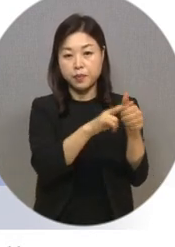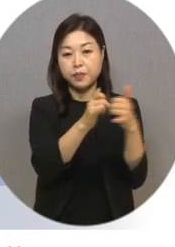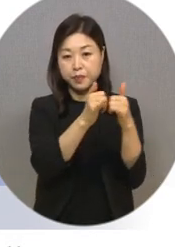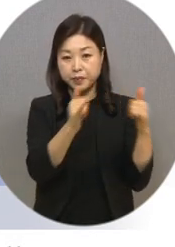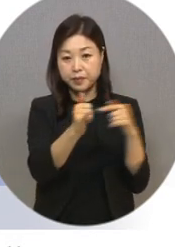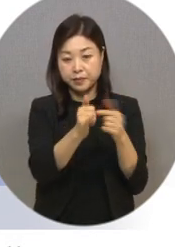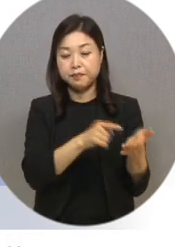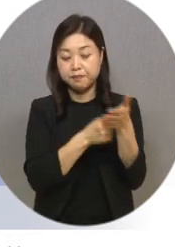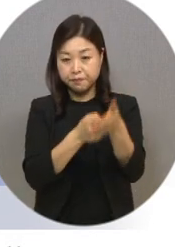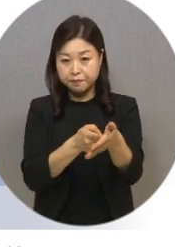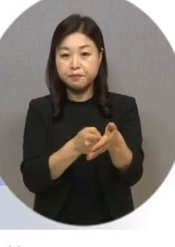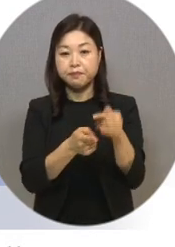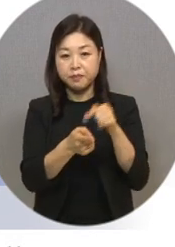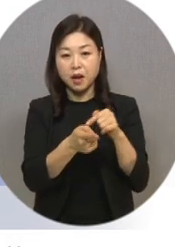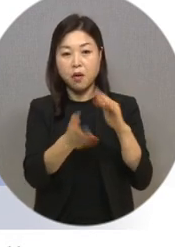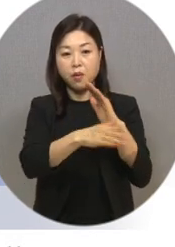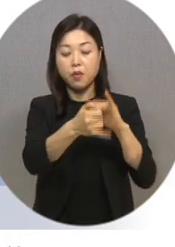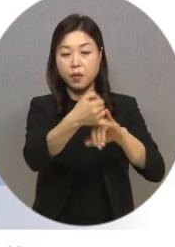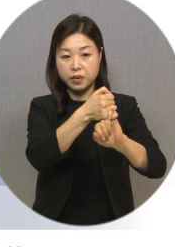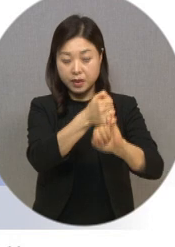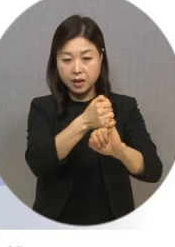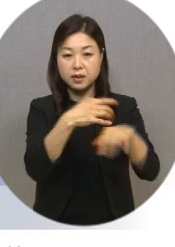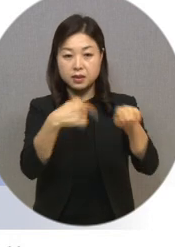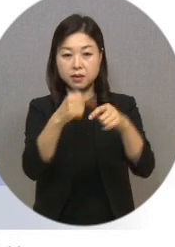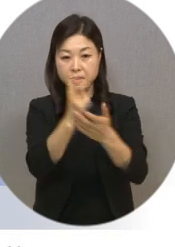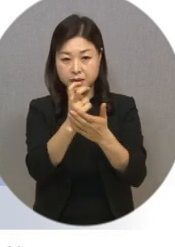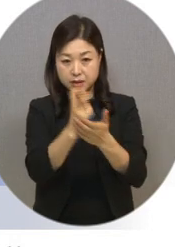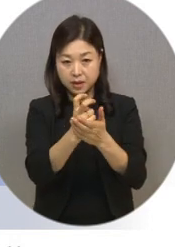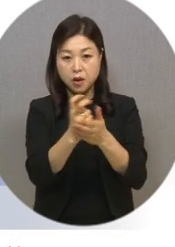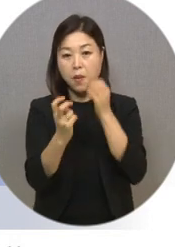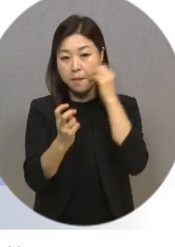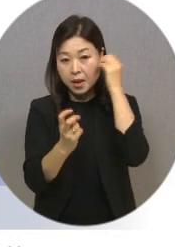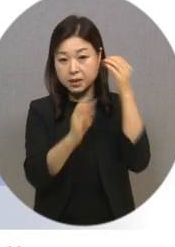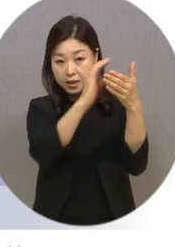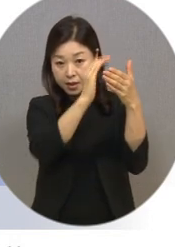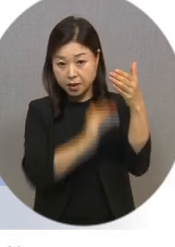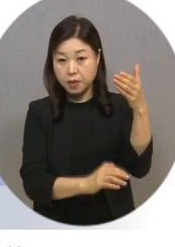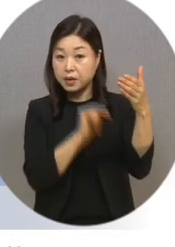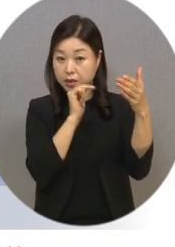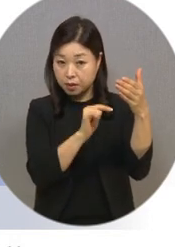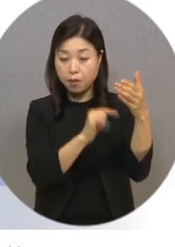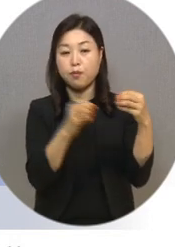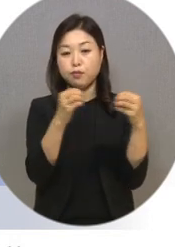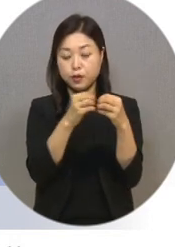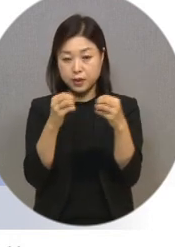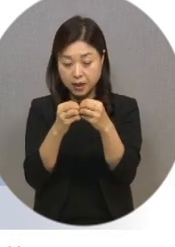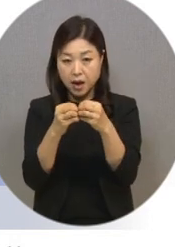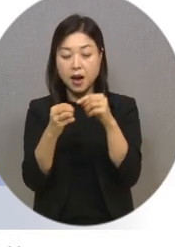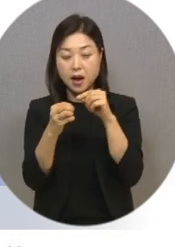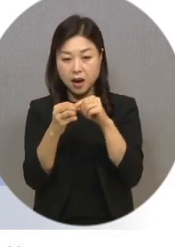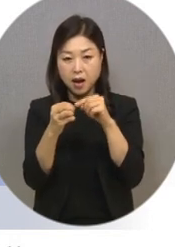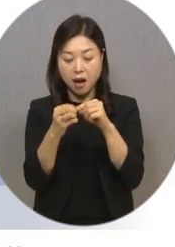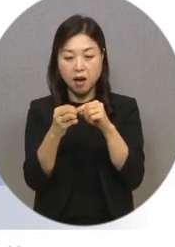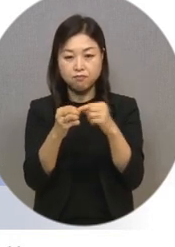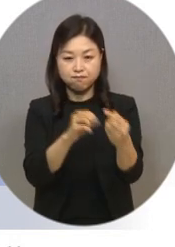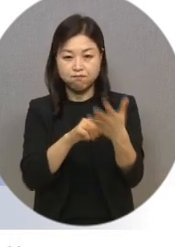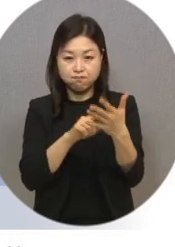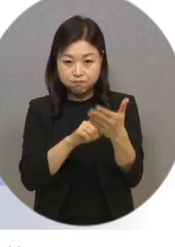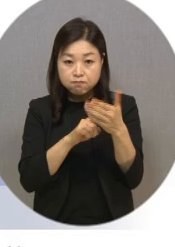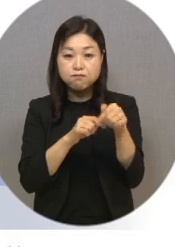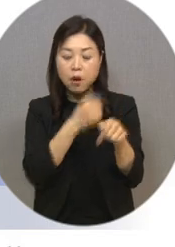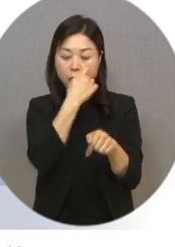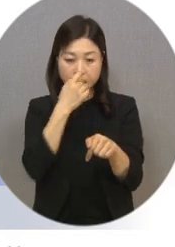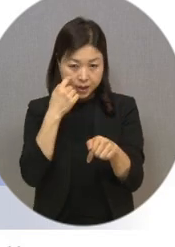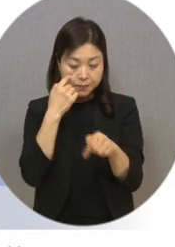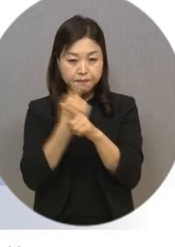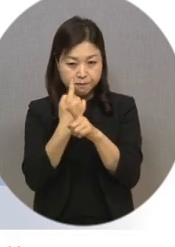공양 마당 누리집에 개시되는 선거 관련 정보의 모든 파일에 대해 문자 인식 여부를 확인 보완하겠다고